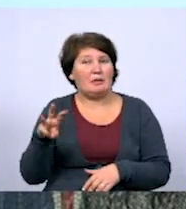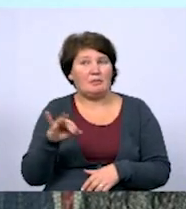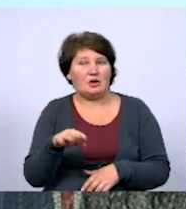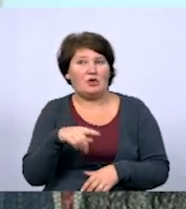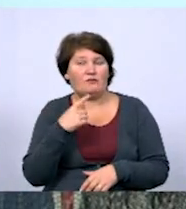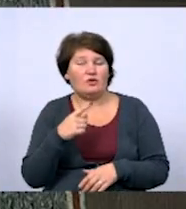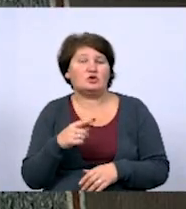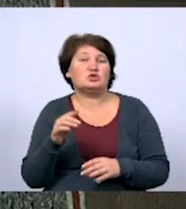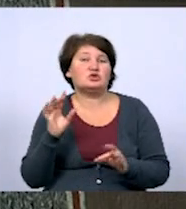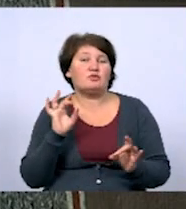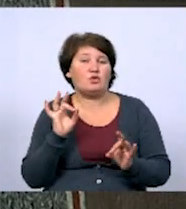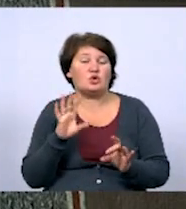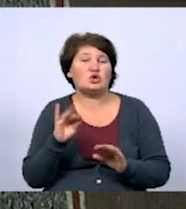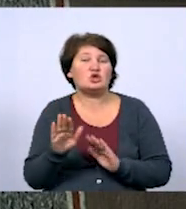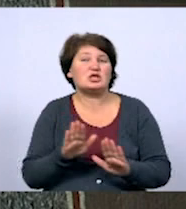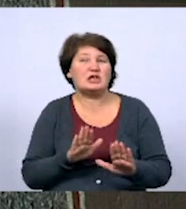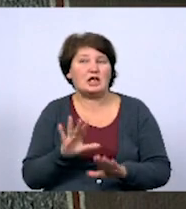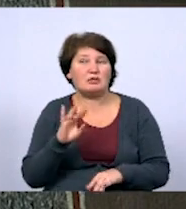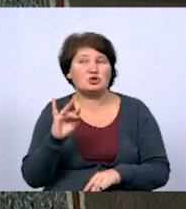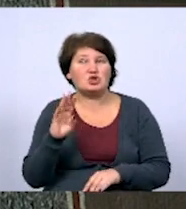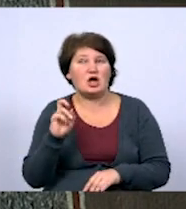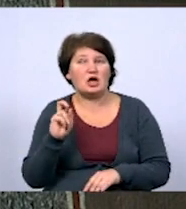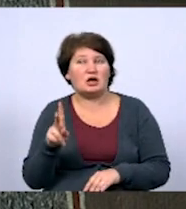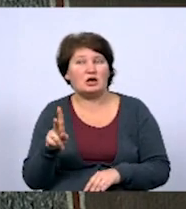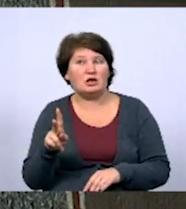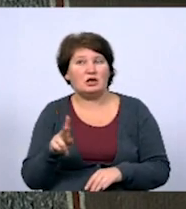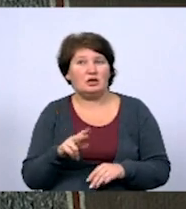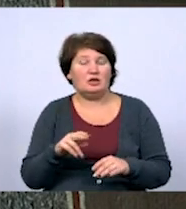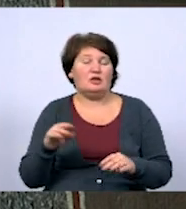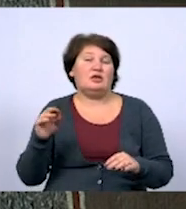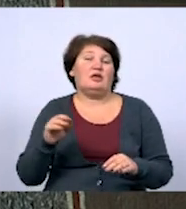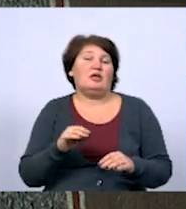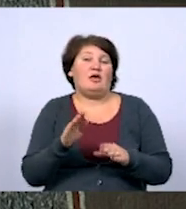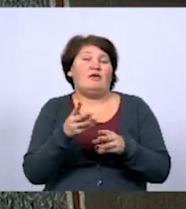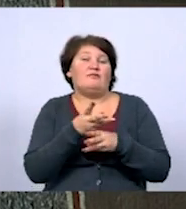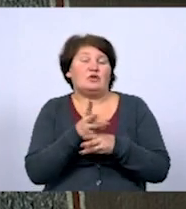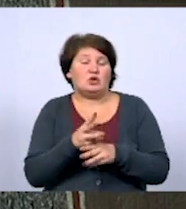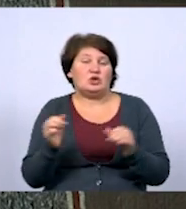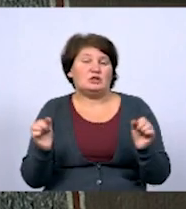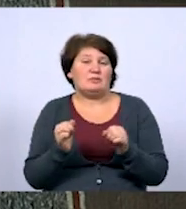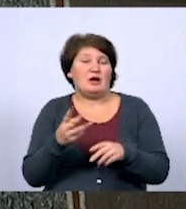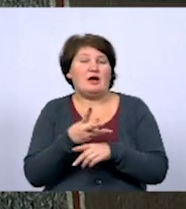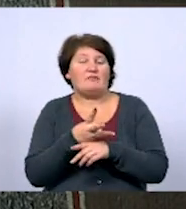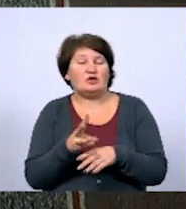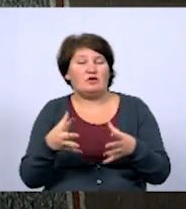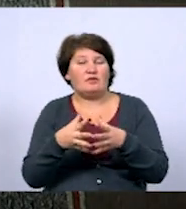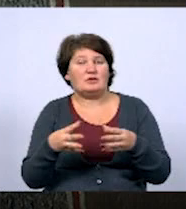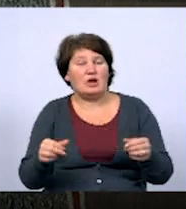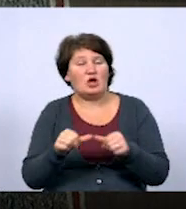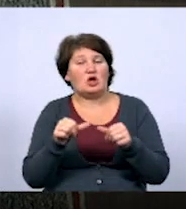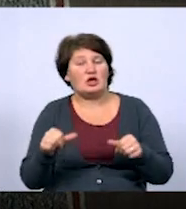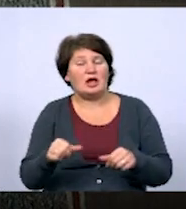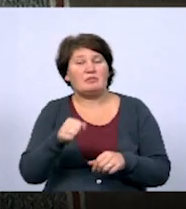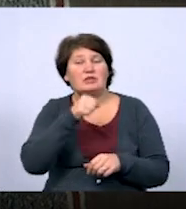Михайло Адамчак. Інтро, весна, літо, зима і окремий трек – це «Дідо з бабою», в якому можна